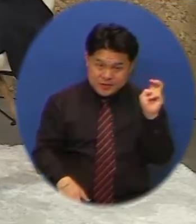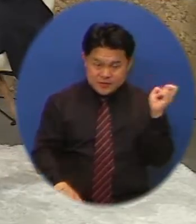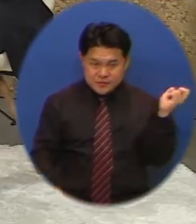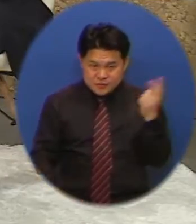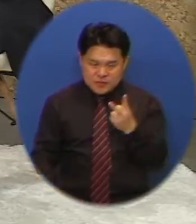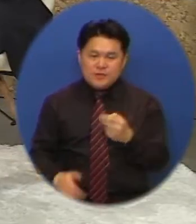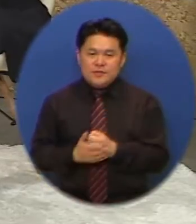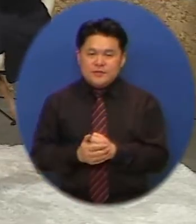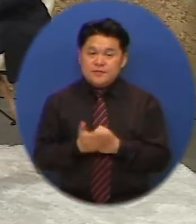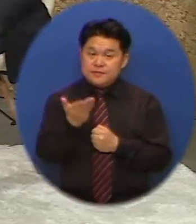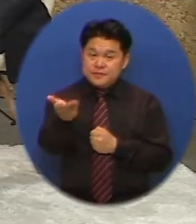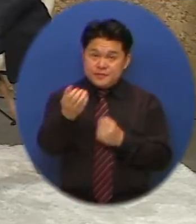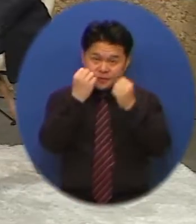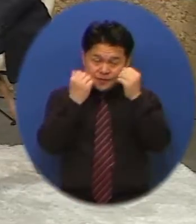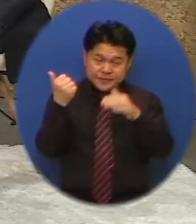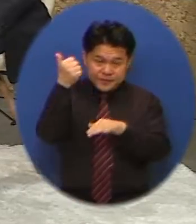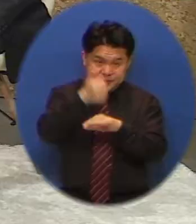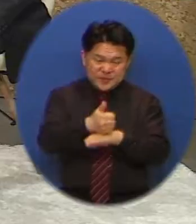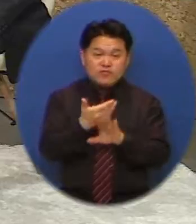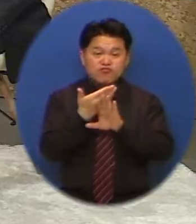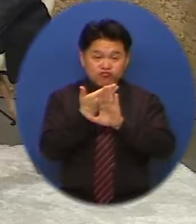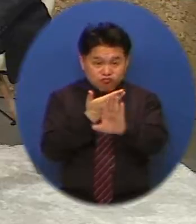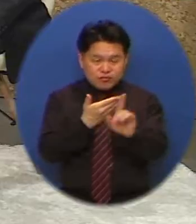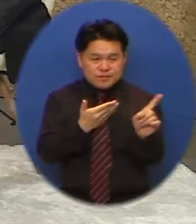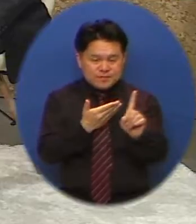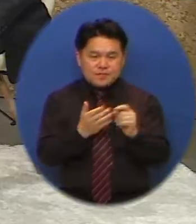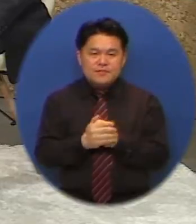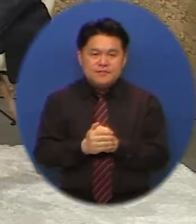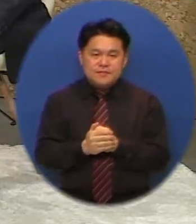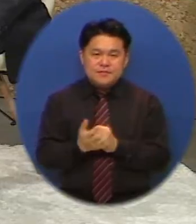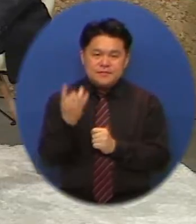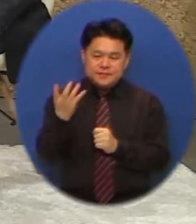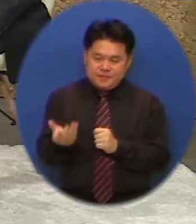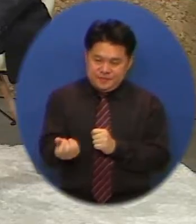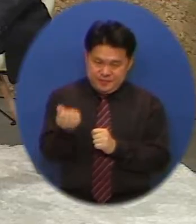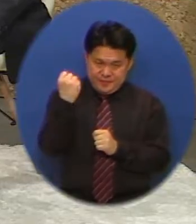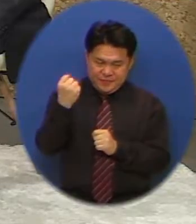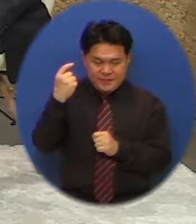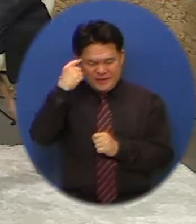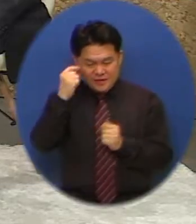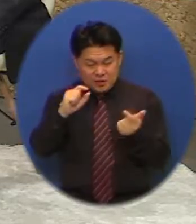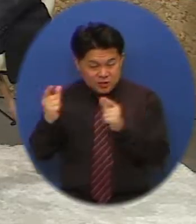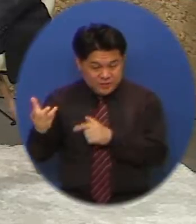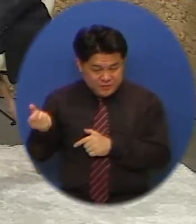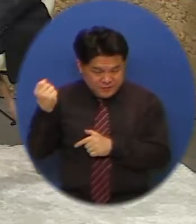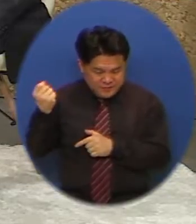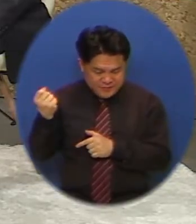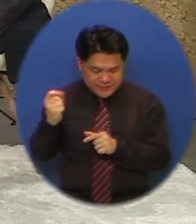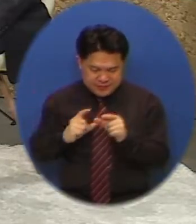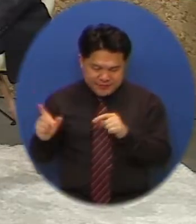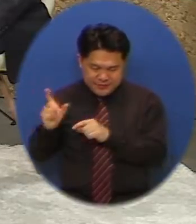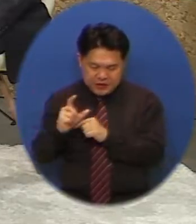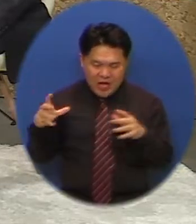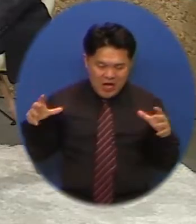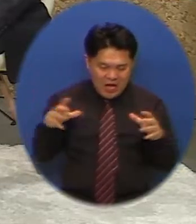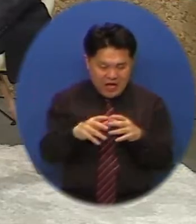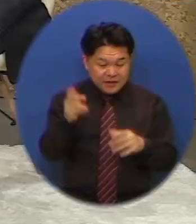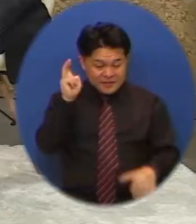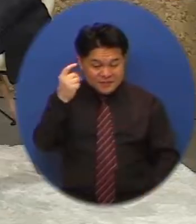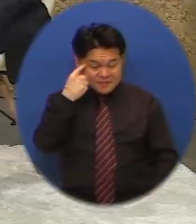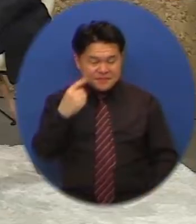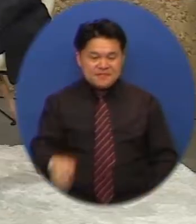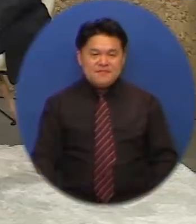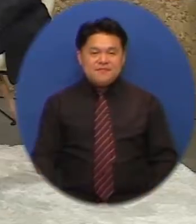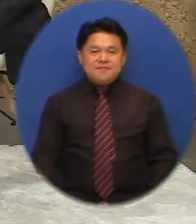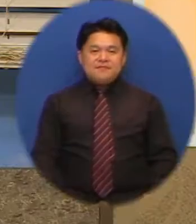예. 회장님이 새로 취임하시면서 원래 갖고 있는 그런 철학적인 부분을 좀 더 가미시키신 게 아닌가라는 예.